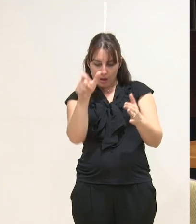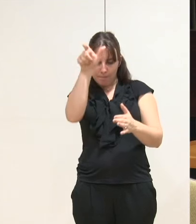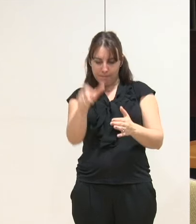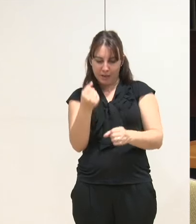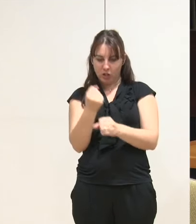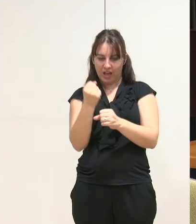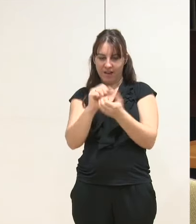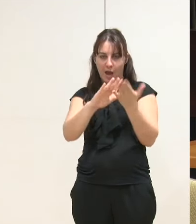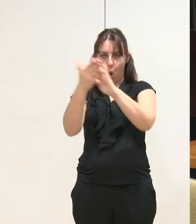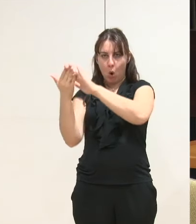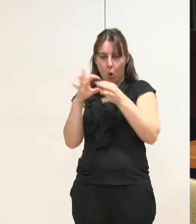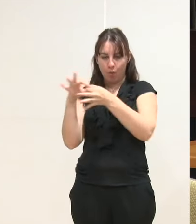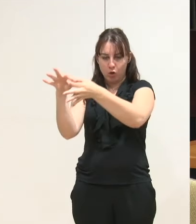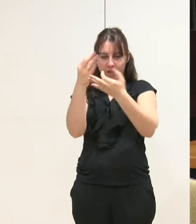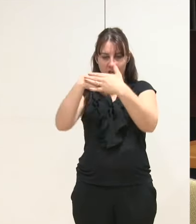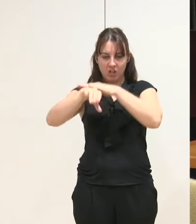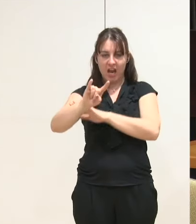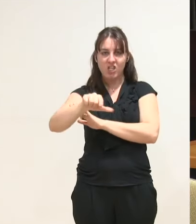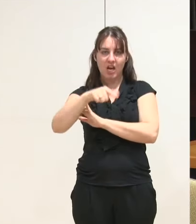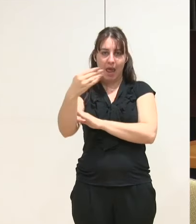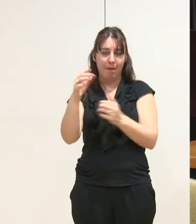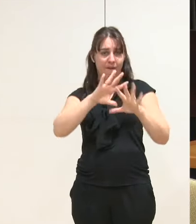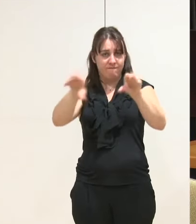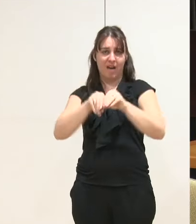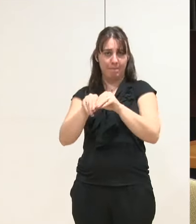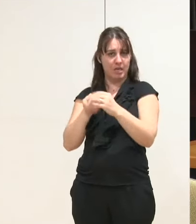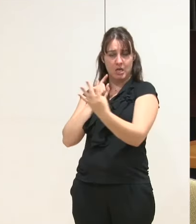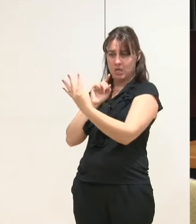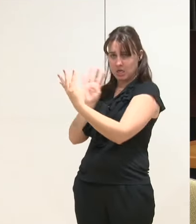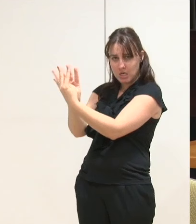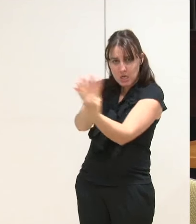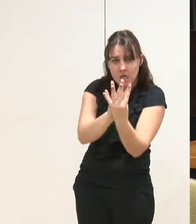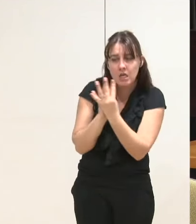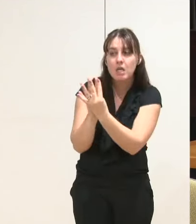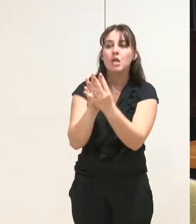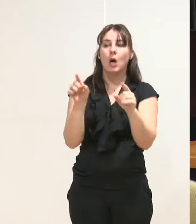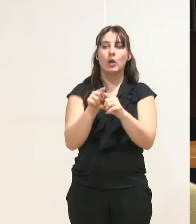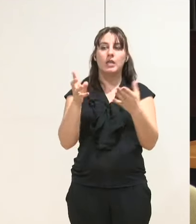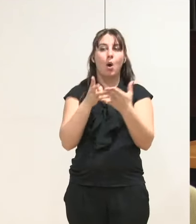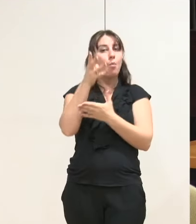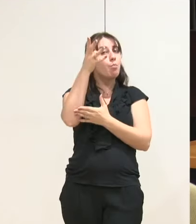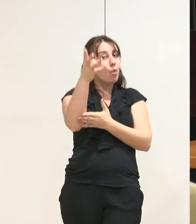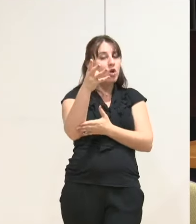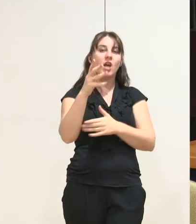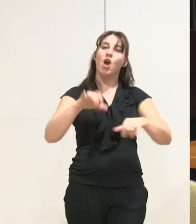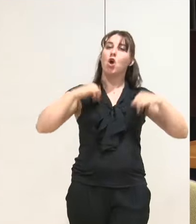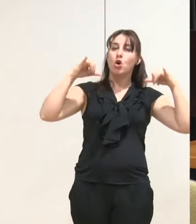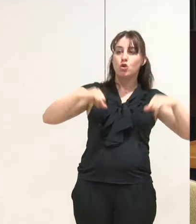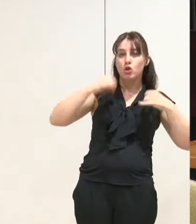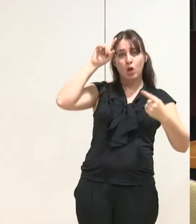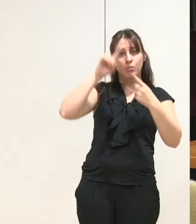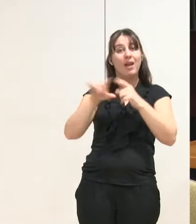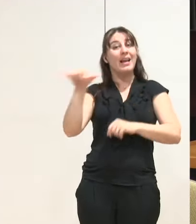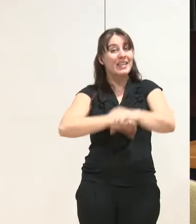communautaire dans des logements HLM autour des familles on est allé voir un un projet pour les jeunes et par les